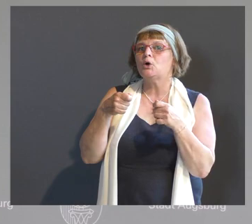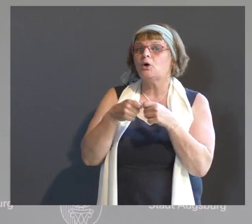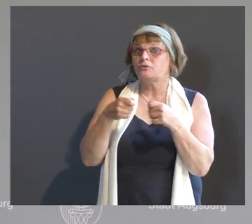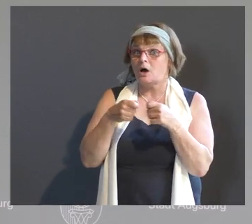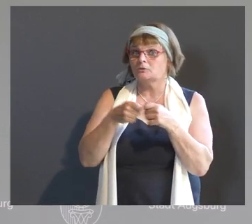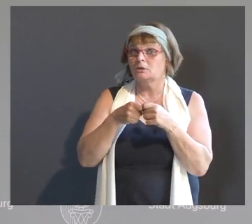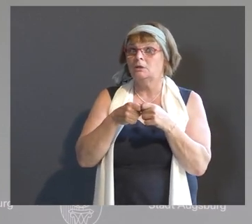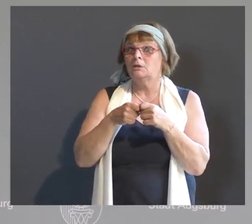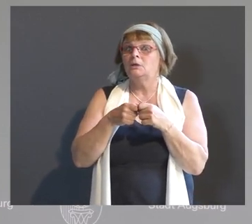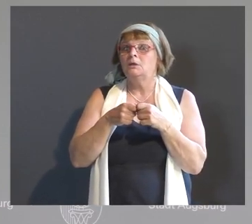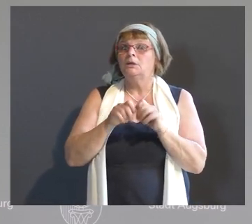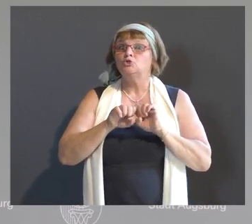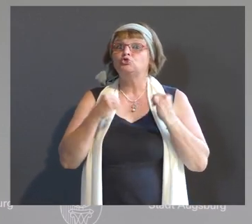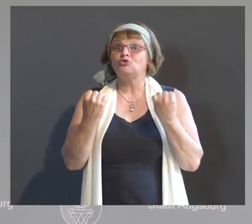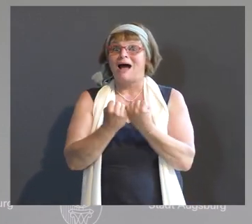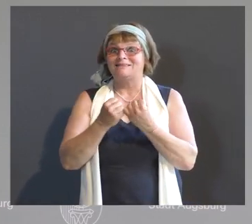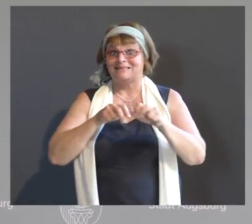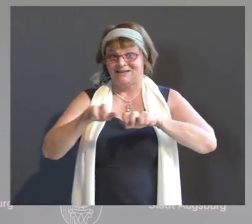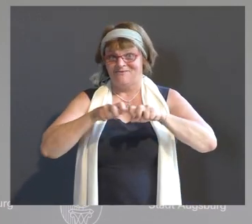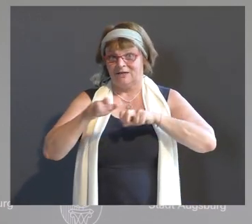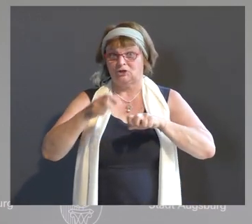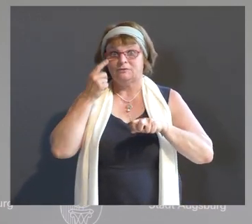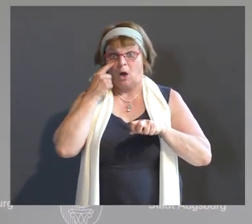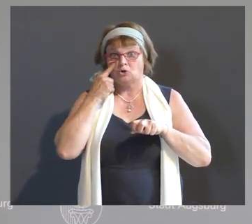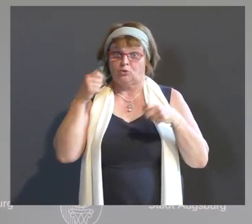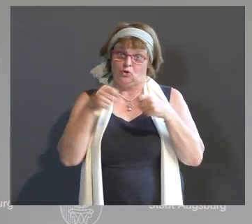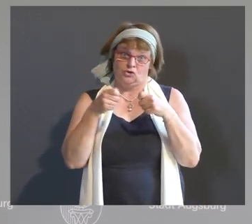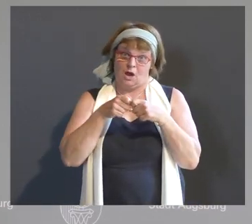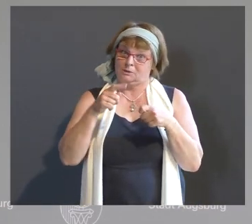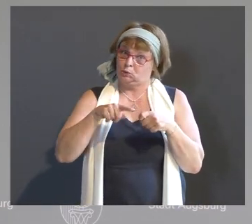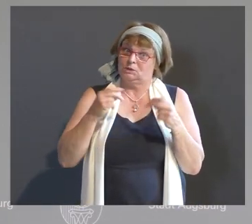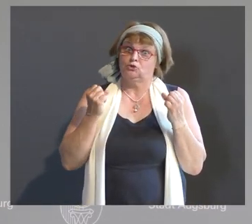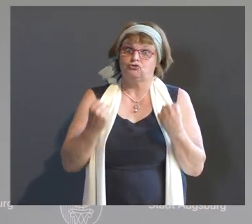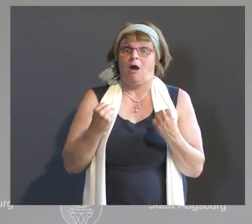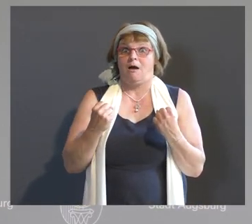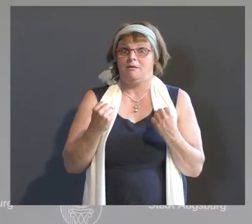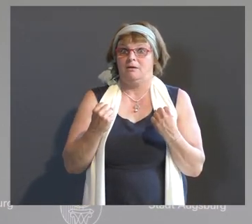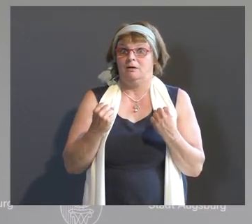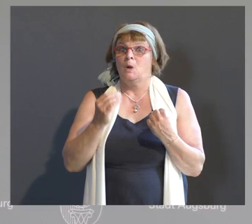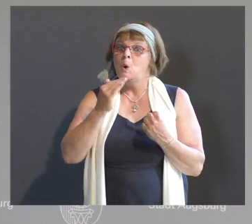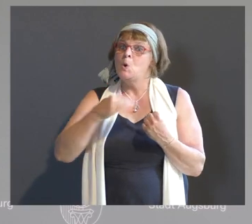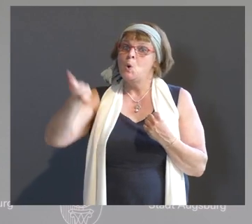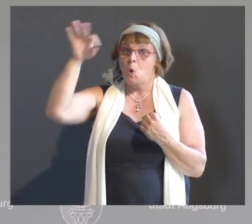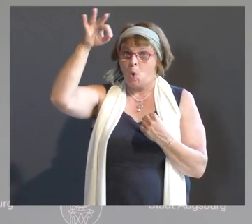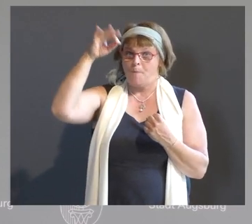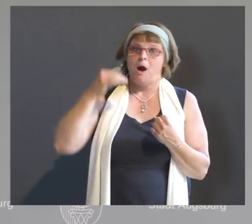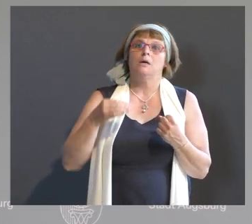Staatsanwaltschaft Augsburg. Ich habe heute Morgen nochmals mit dem leitenden Oberstaatsanwalt